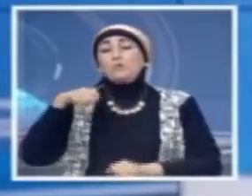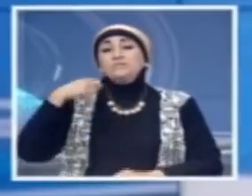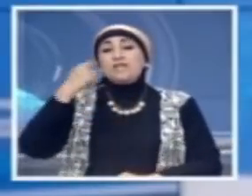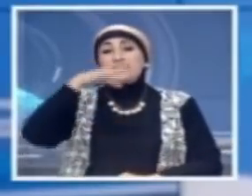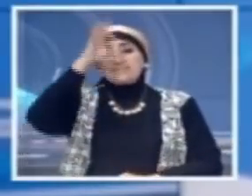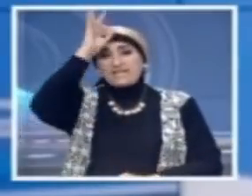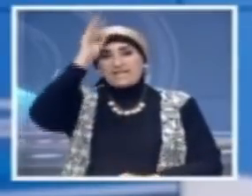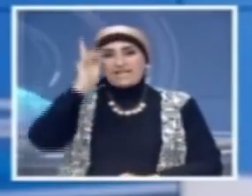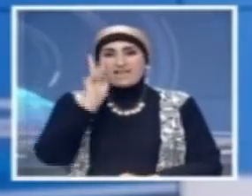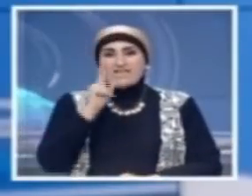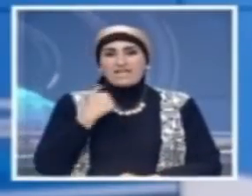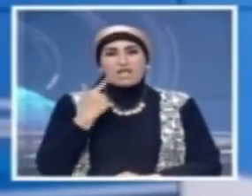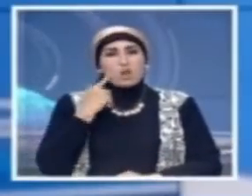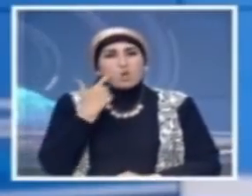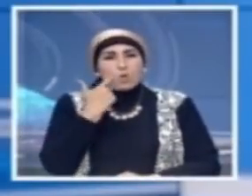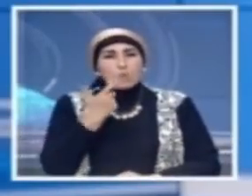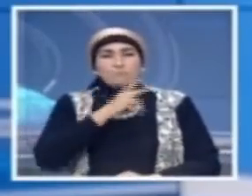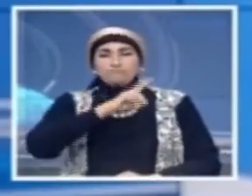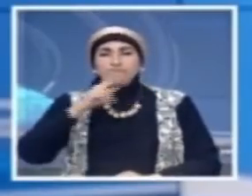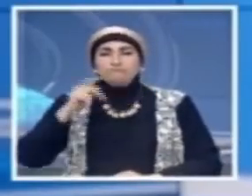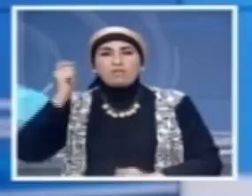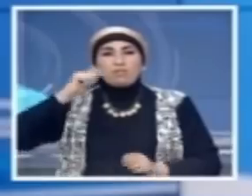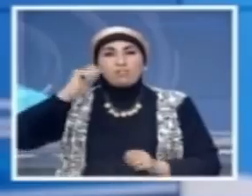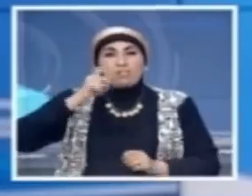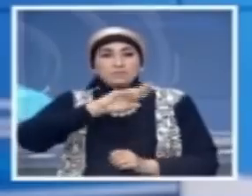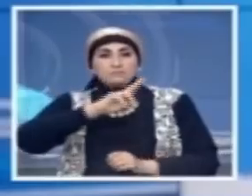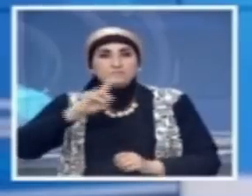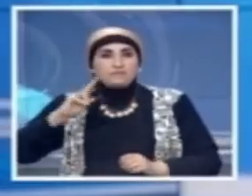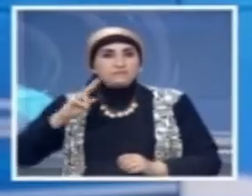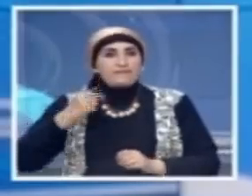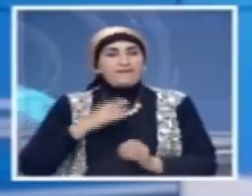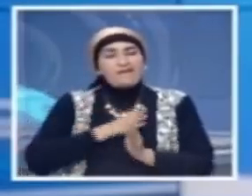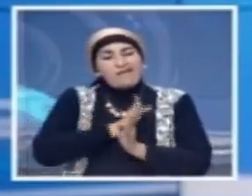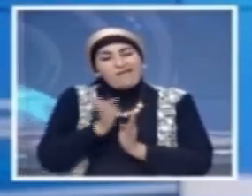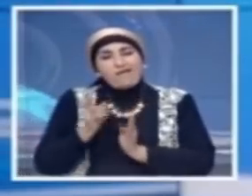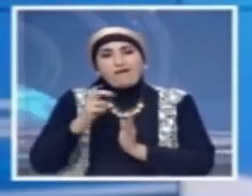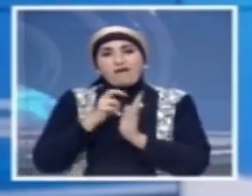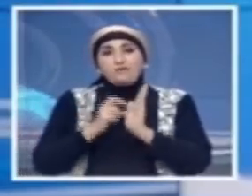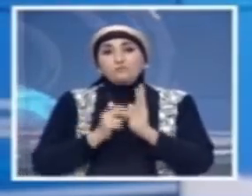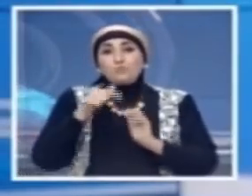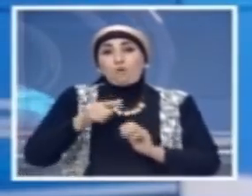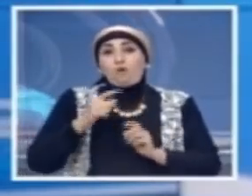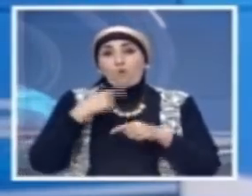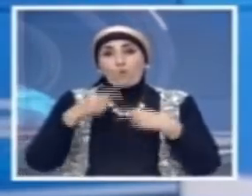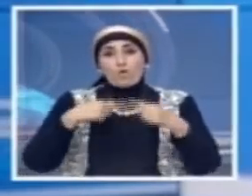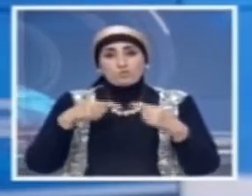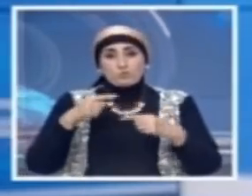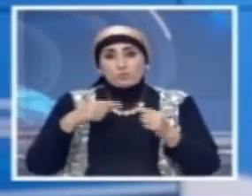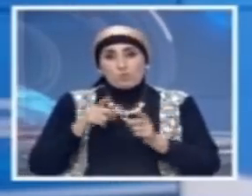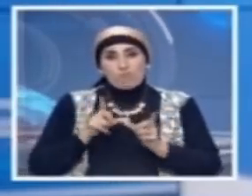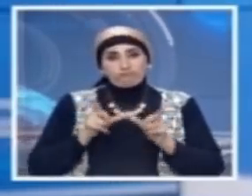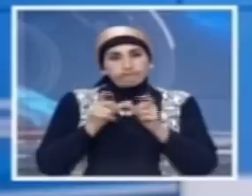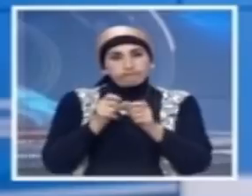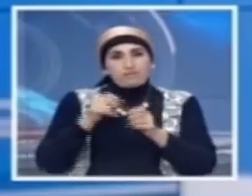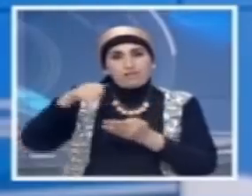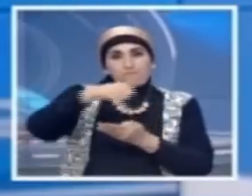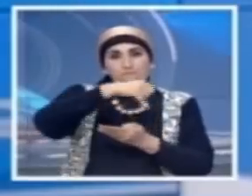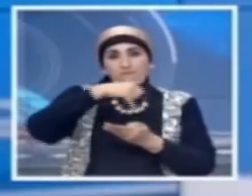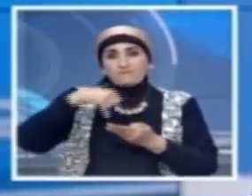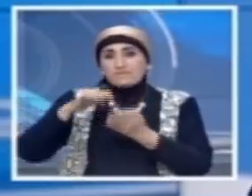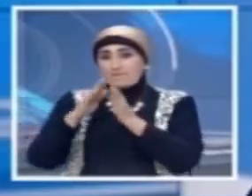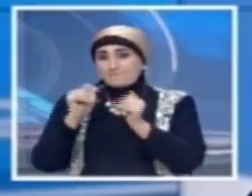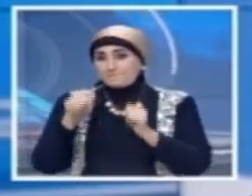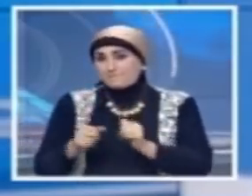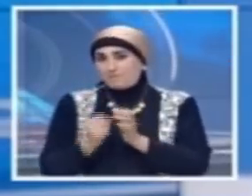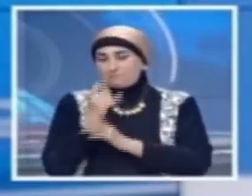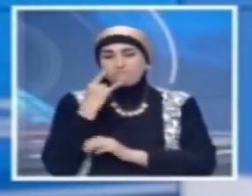وزارة الداخلية الرامية إلى مواجهة جميع أشكال الخروج على القانون، تواصل أجهزة الوزارة على مستوى الجمهورية توجيه